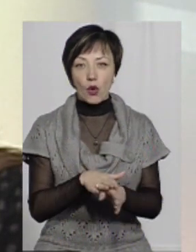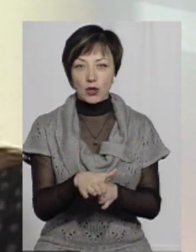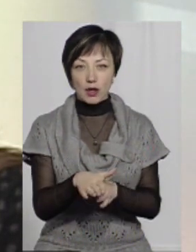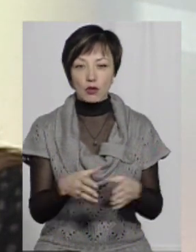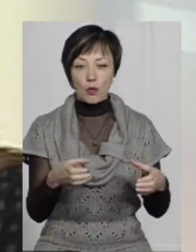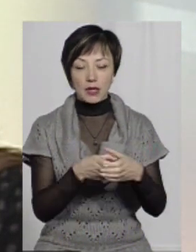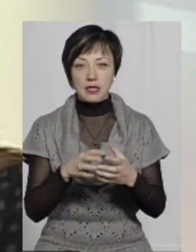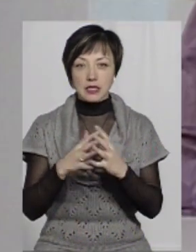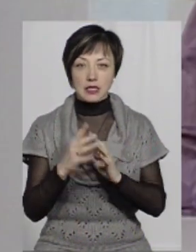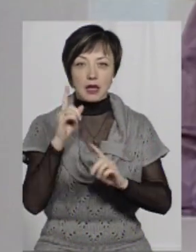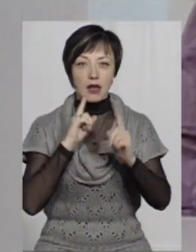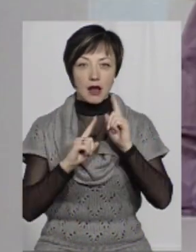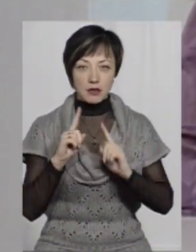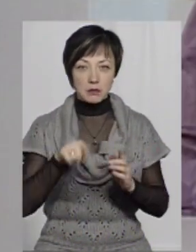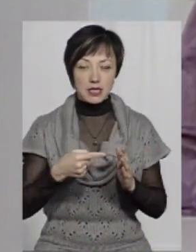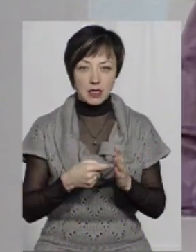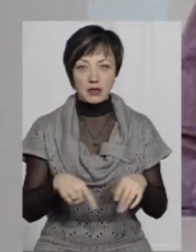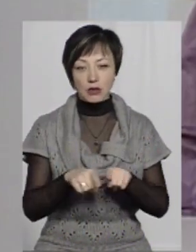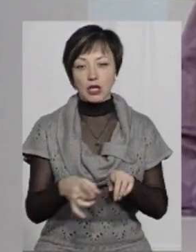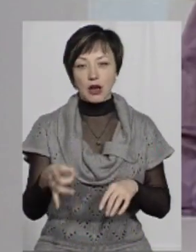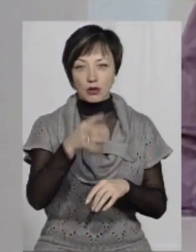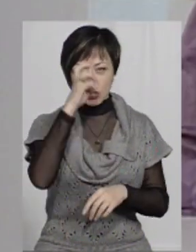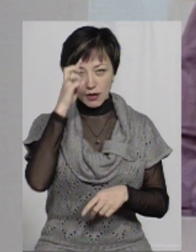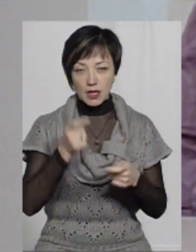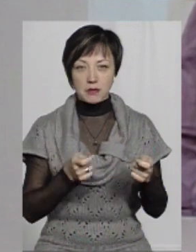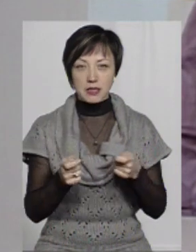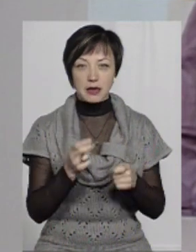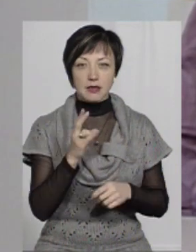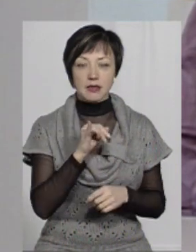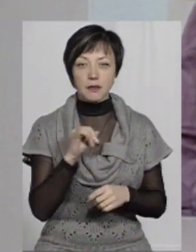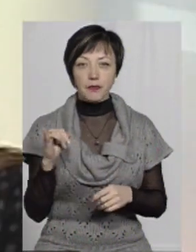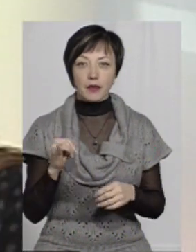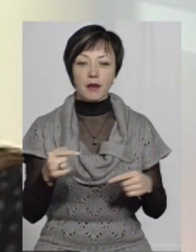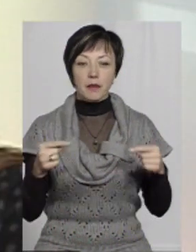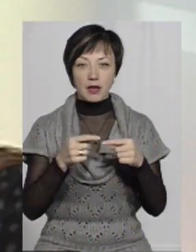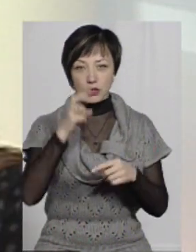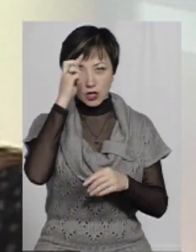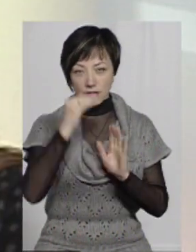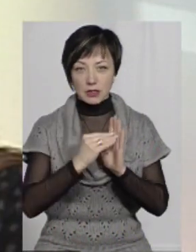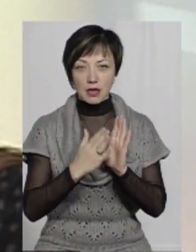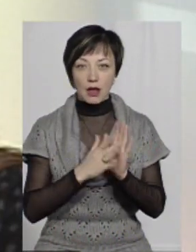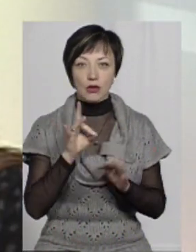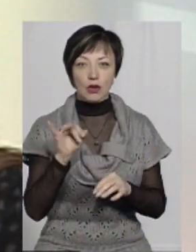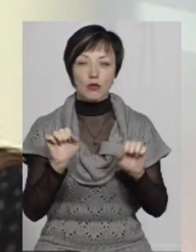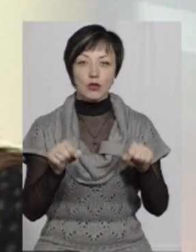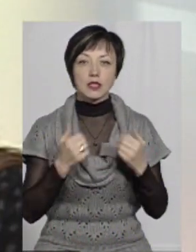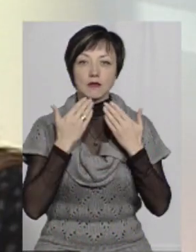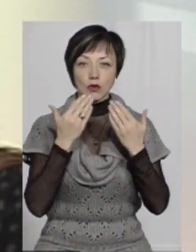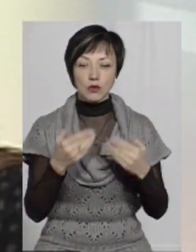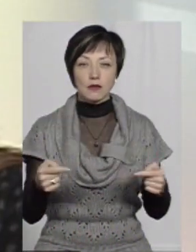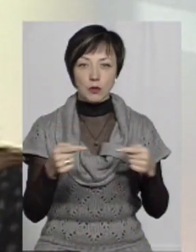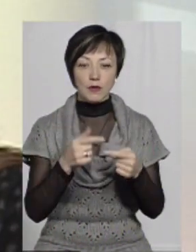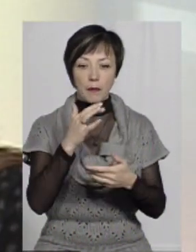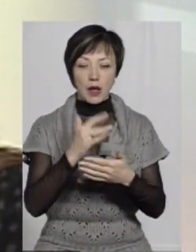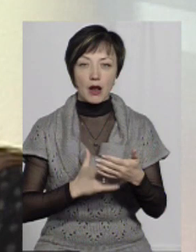виконавчі комітети сільських, селищних, міських рад, також районні державні адміністрації. Відповідно, там є державні реєстратори, до них можна звернутися з